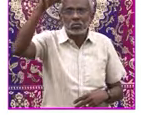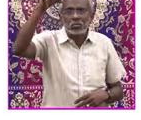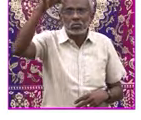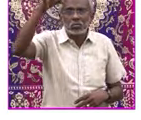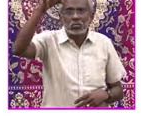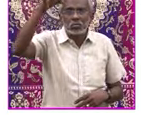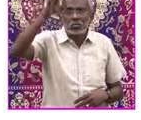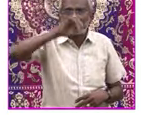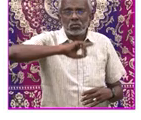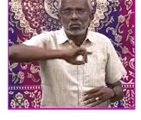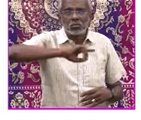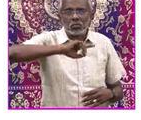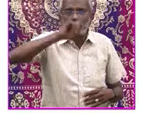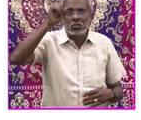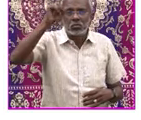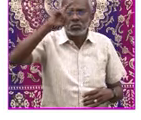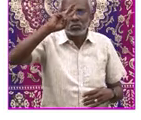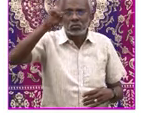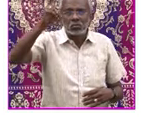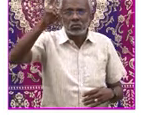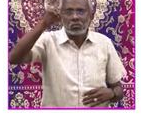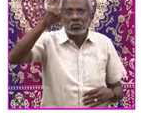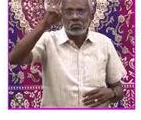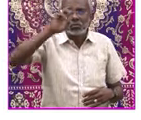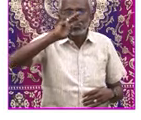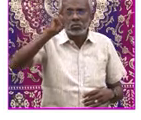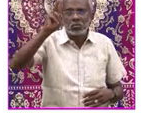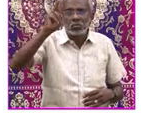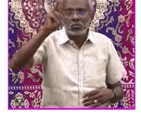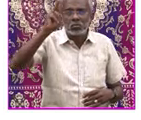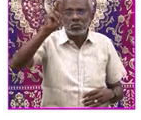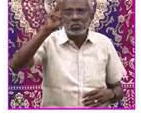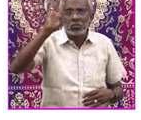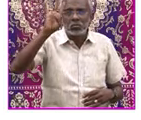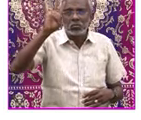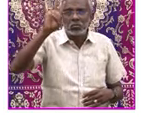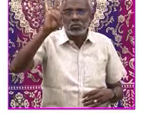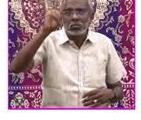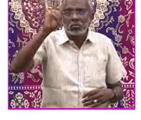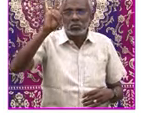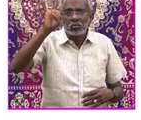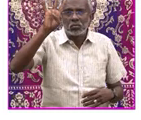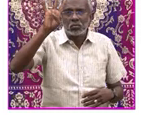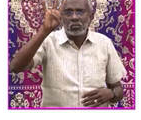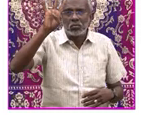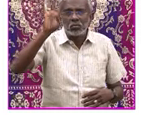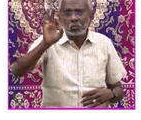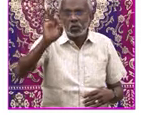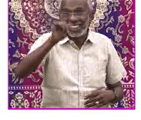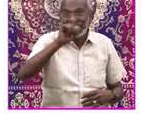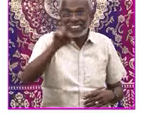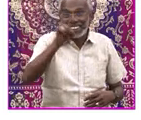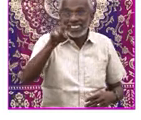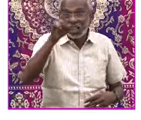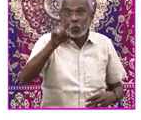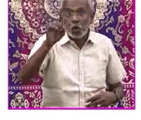சரியா, ஊழியா, முளையா, அலையா? முளை சரியாக